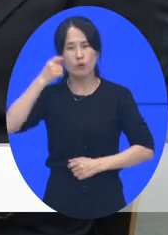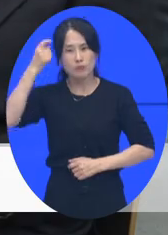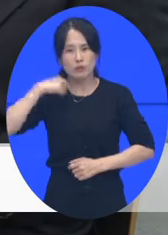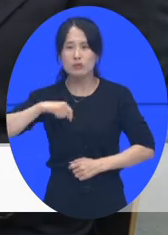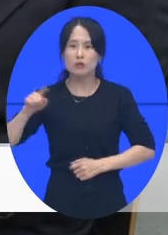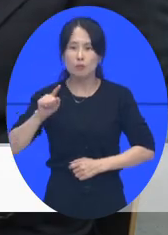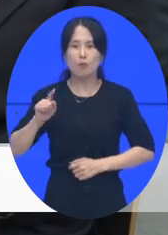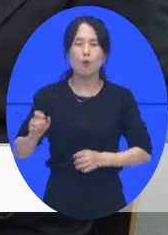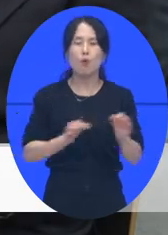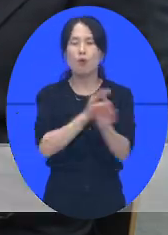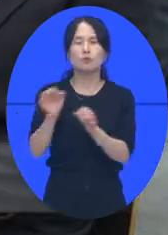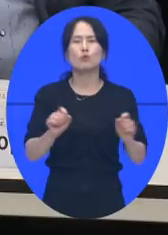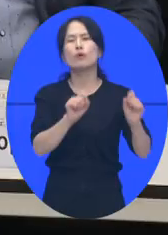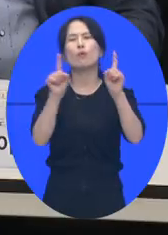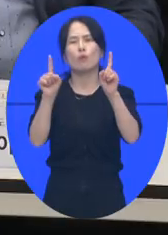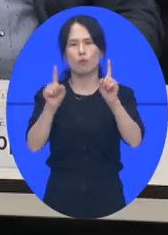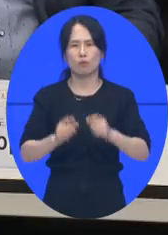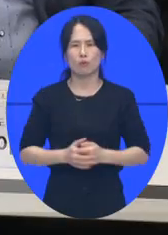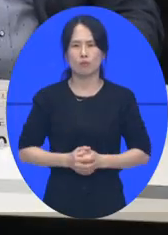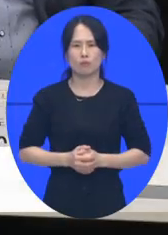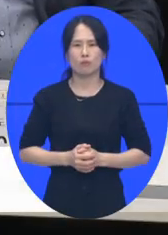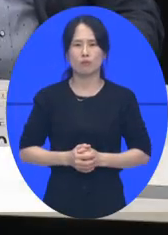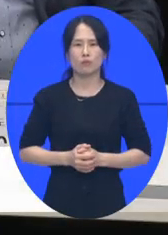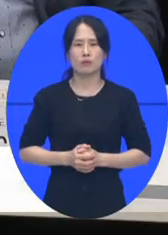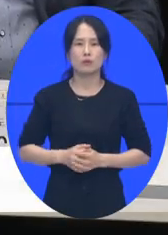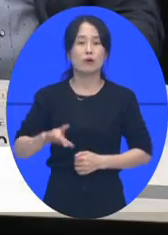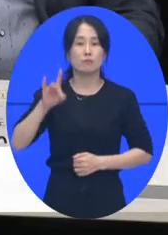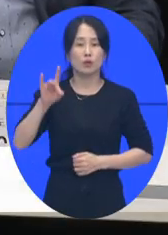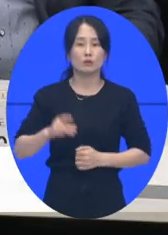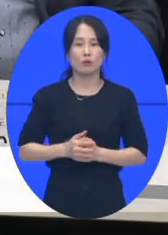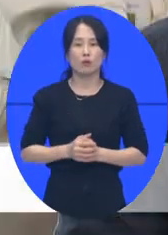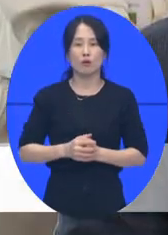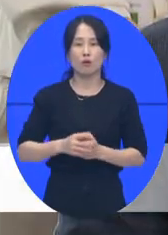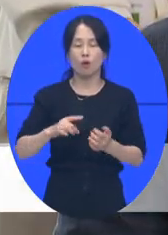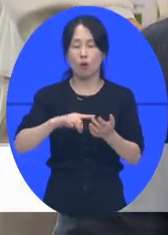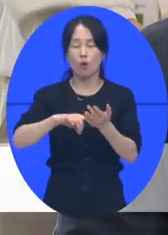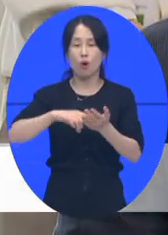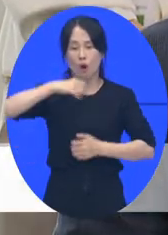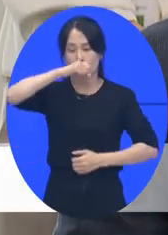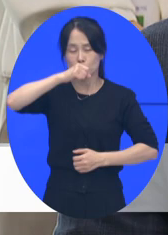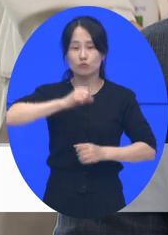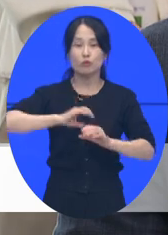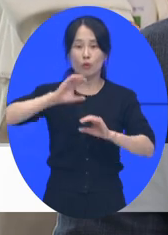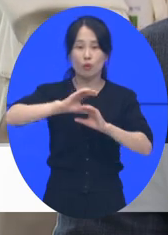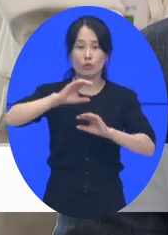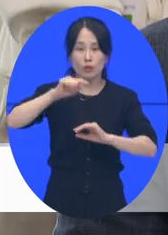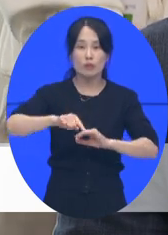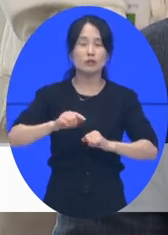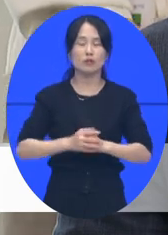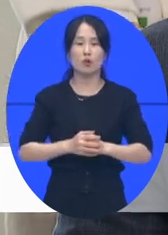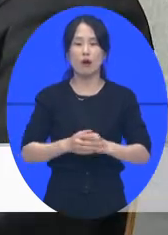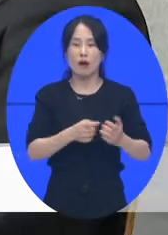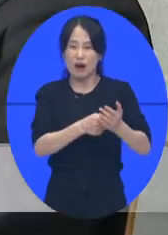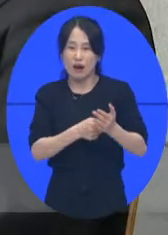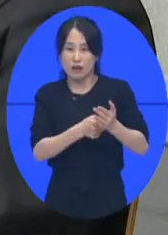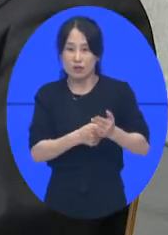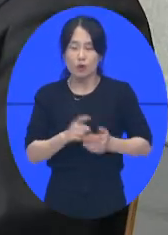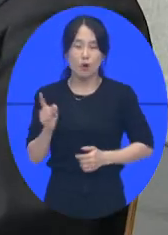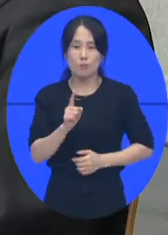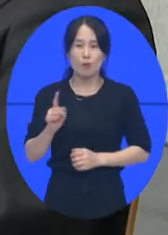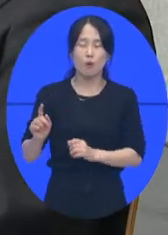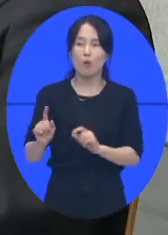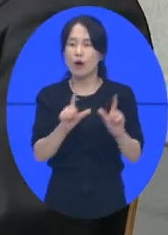민생경제 살리기에 나선 겁니다. 먼저 경기도는 최근 추경 편성에서 공공부문 허리띠를 동여매며 민생경제